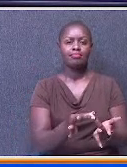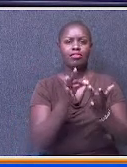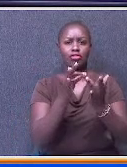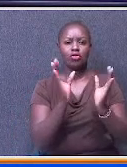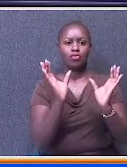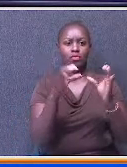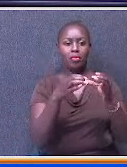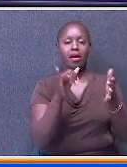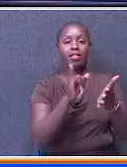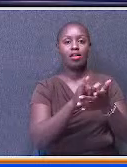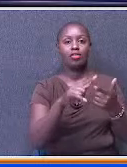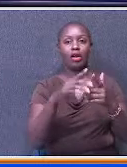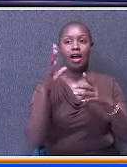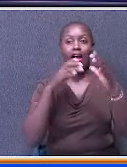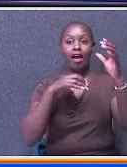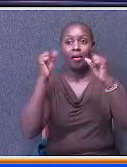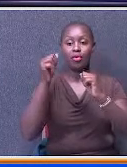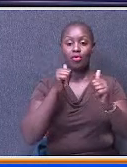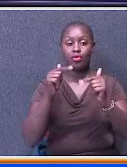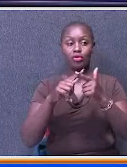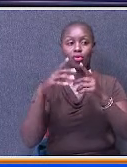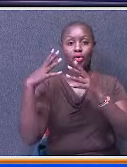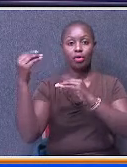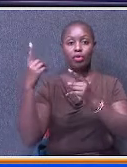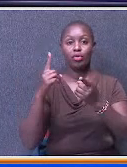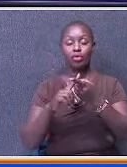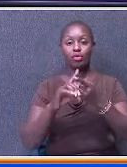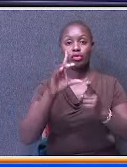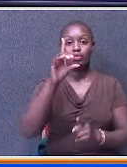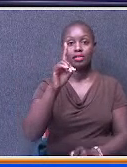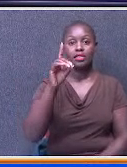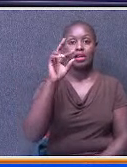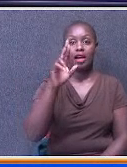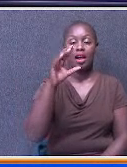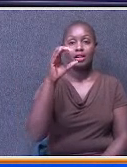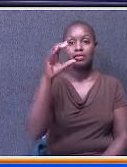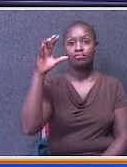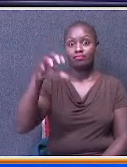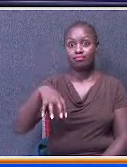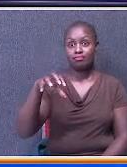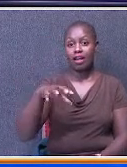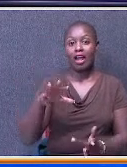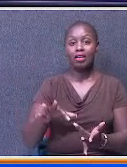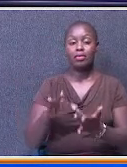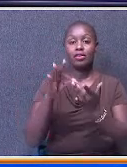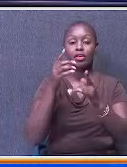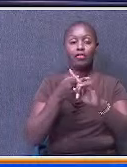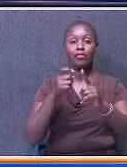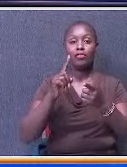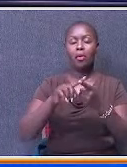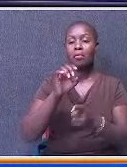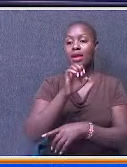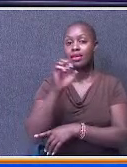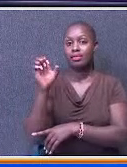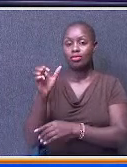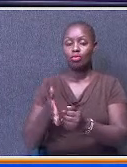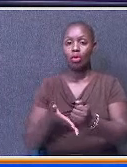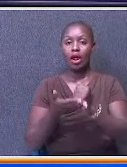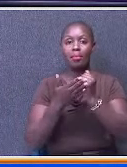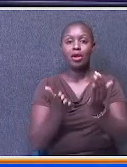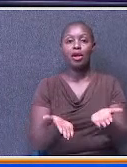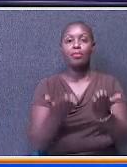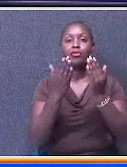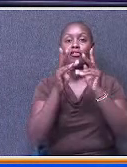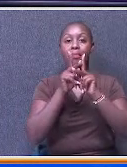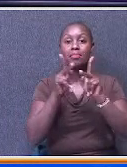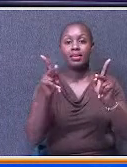jeshi la Kenya ambalo litaelekea katika taifa la DRC, haswa eneo la mashariki, kudumisha amani chini ya